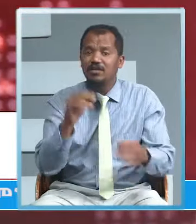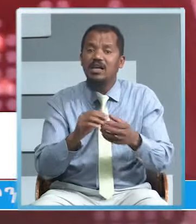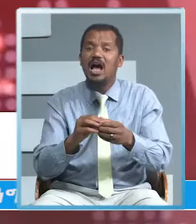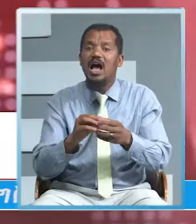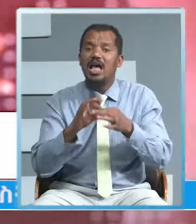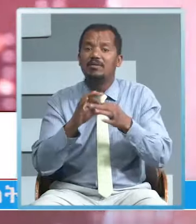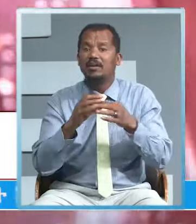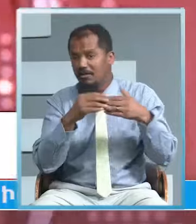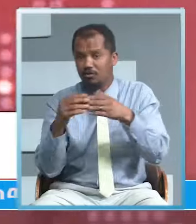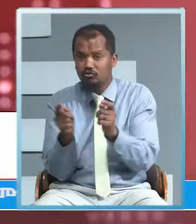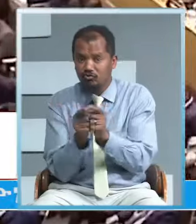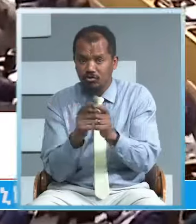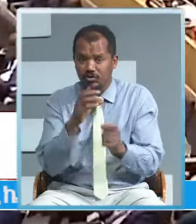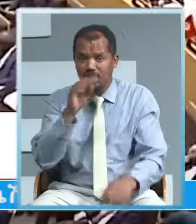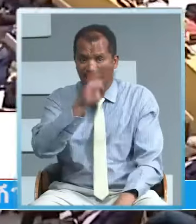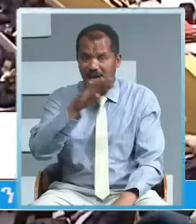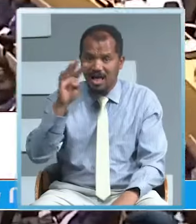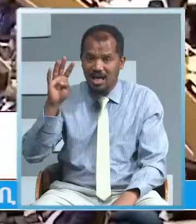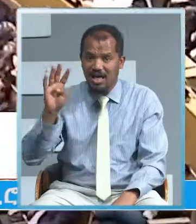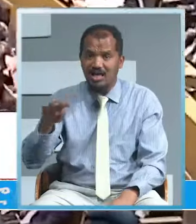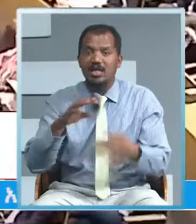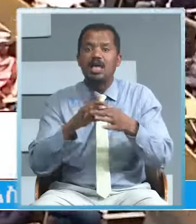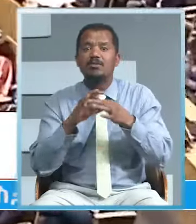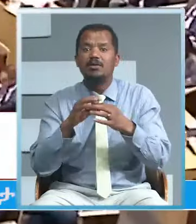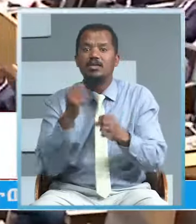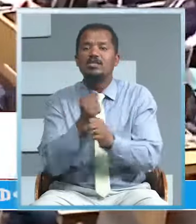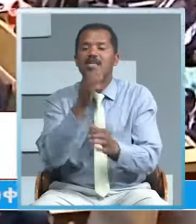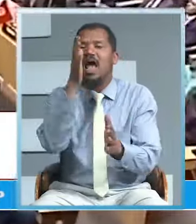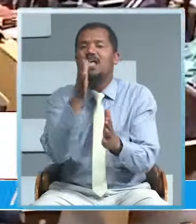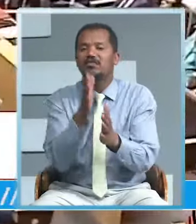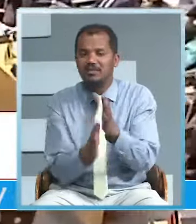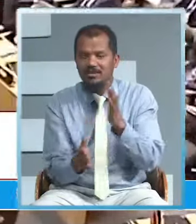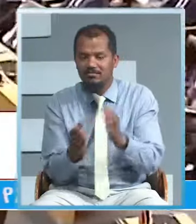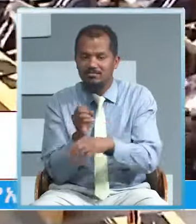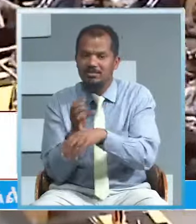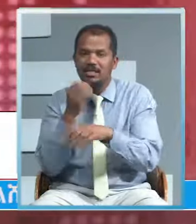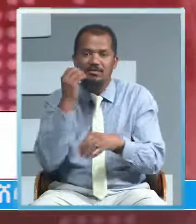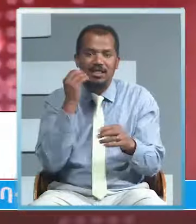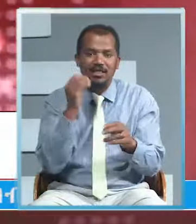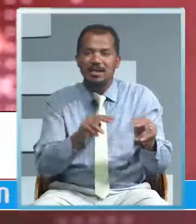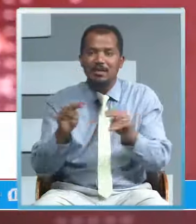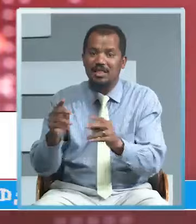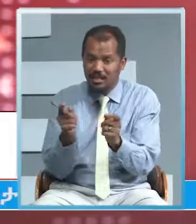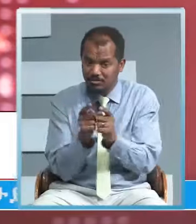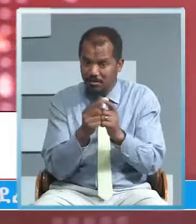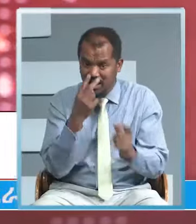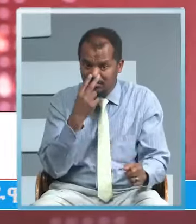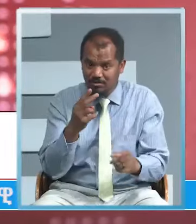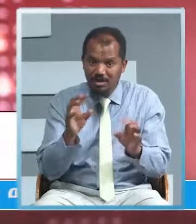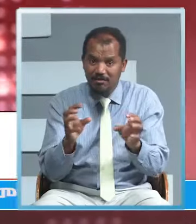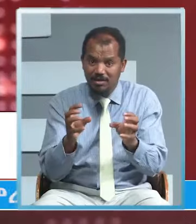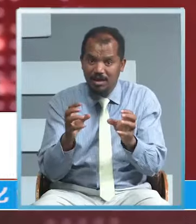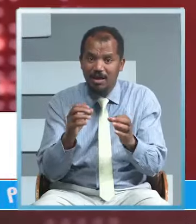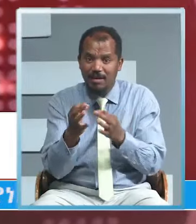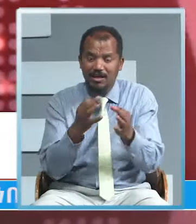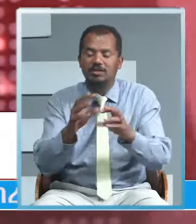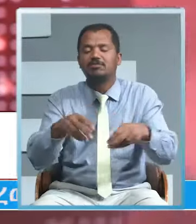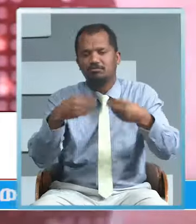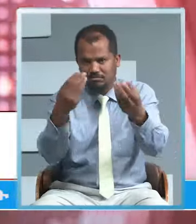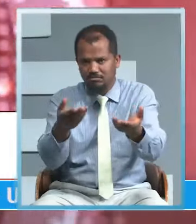ህብረት የመሪዎች ጉባኤና 44ኛው የህብረቱ የስራ አስፈጻሚ ምክር ቤት መደበኛ ስብሰባን አስመልክቶ ለመገናኛ ብዙሃን